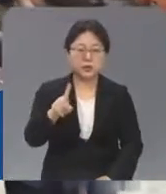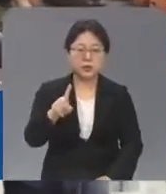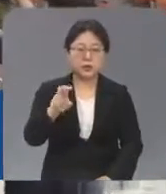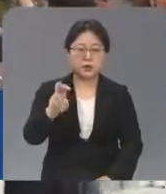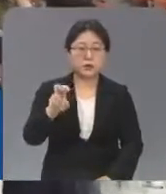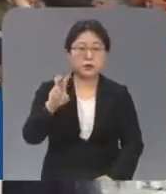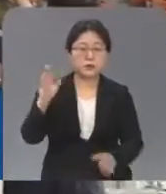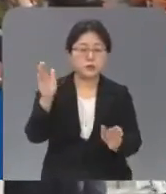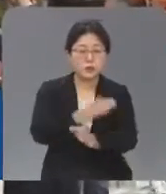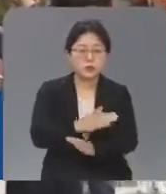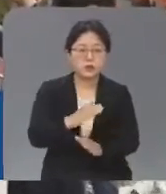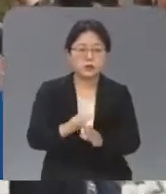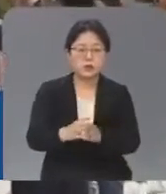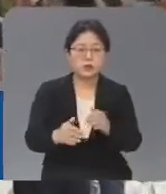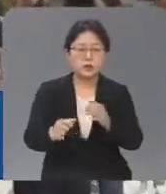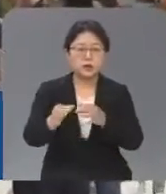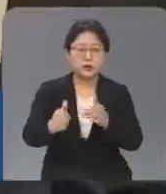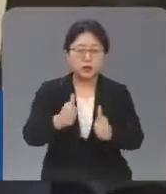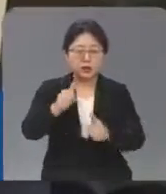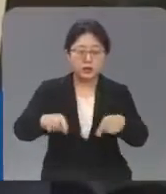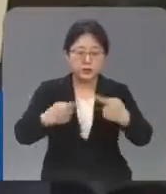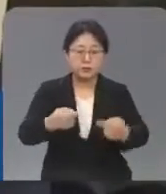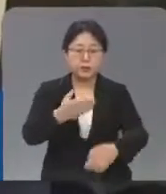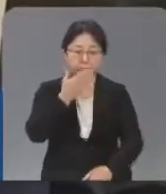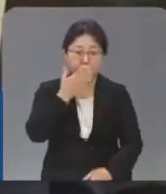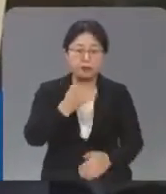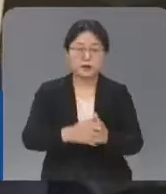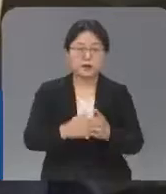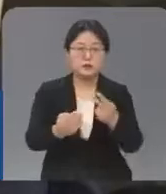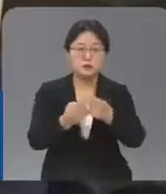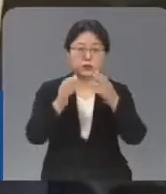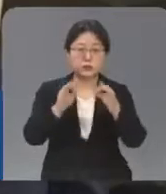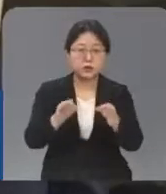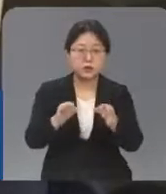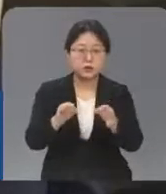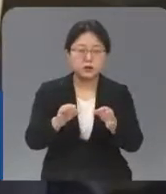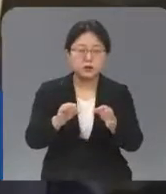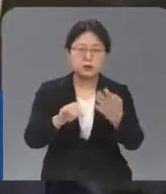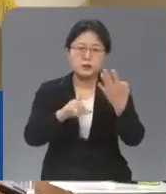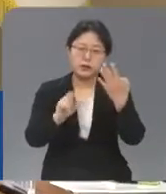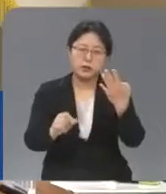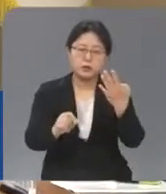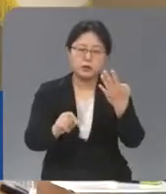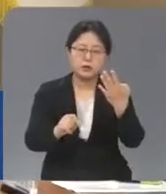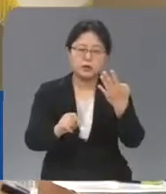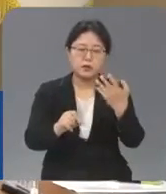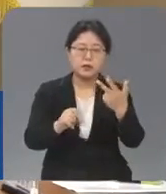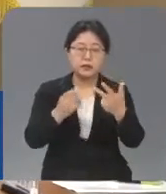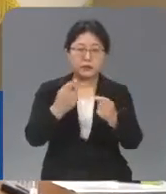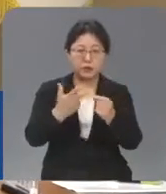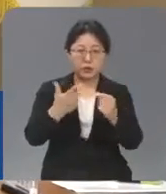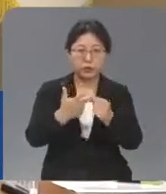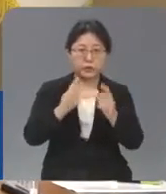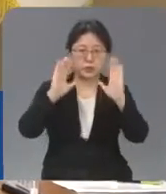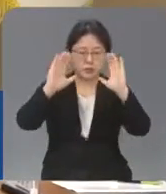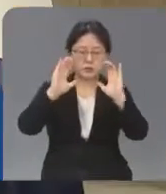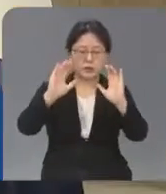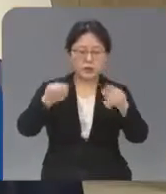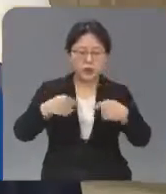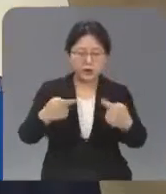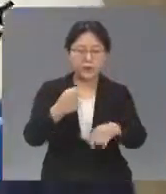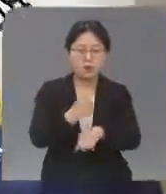한국배구연맹은 이사회와 임시총회를 열고 페퍼저축은행의 연고지 신청을 승인한 뒤 염주종합체육관을 홈